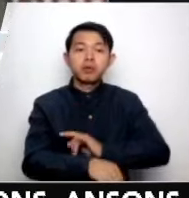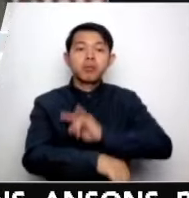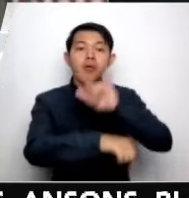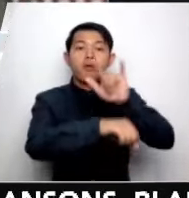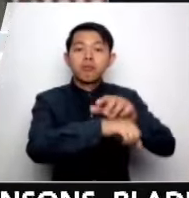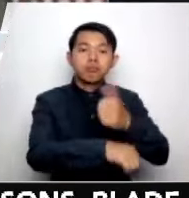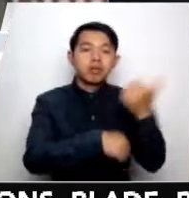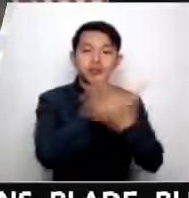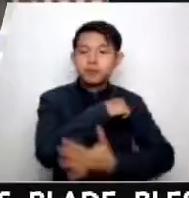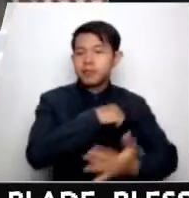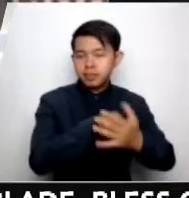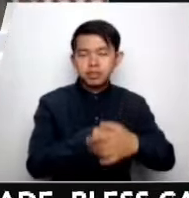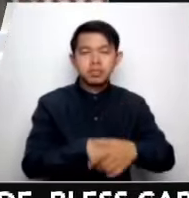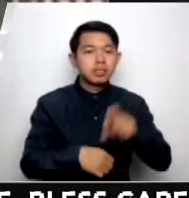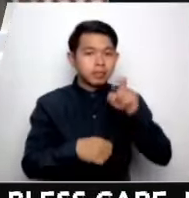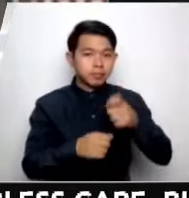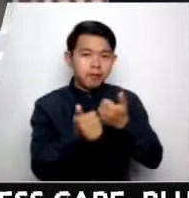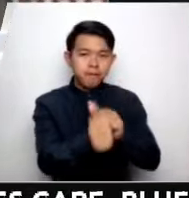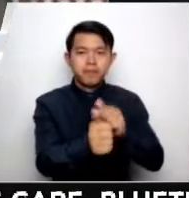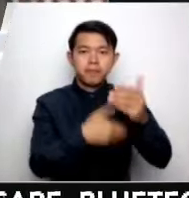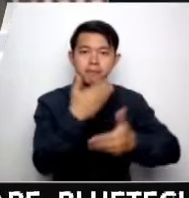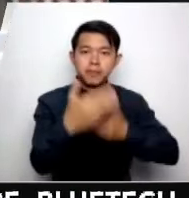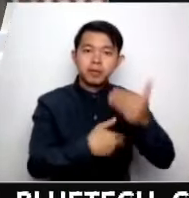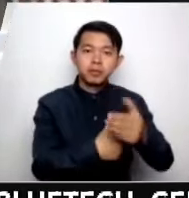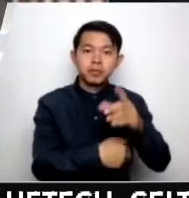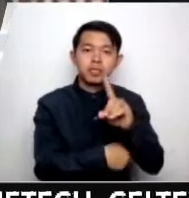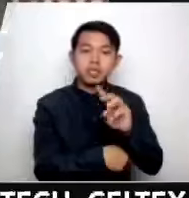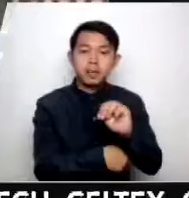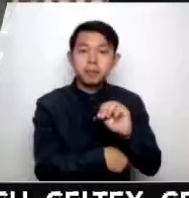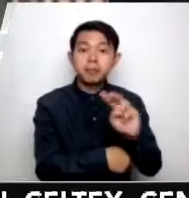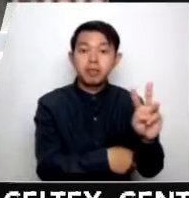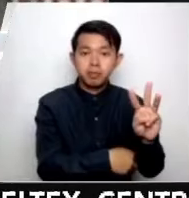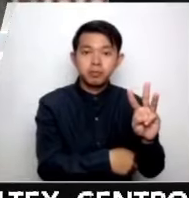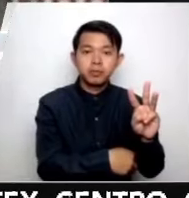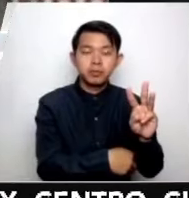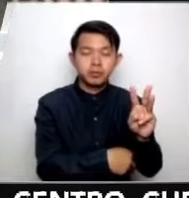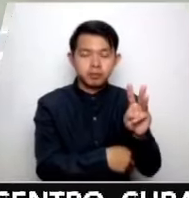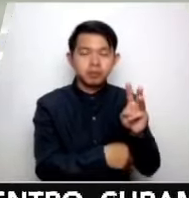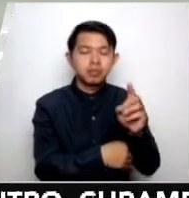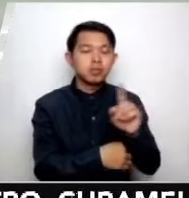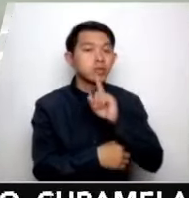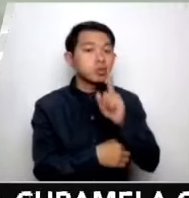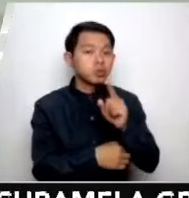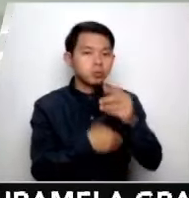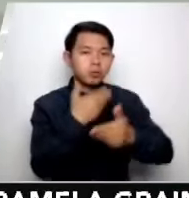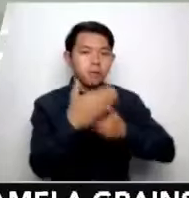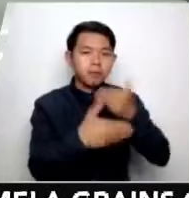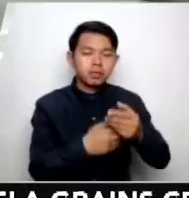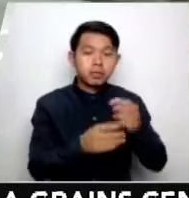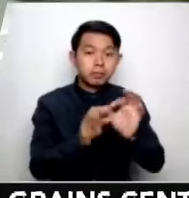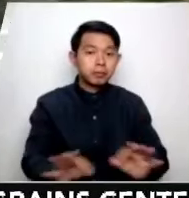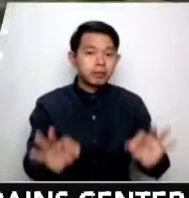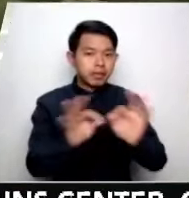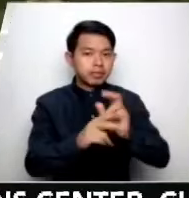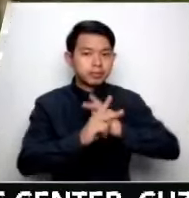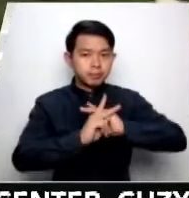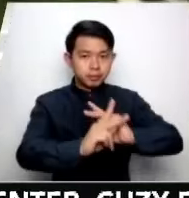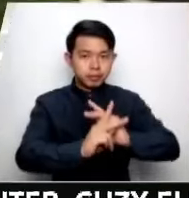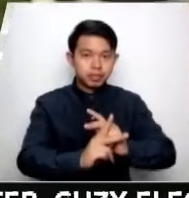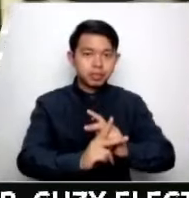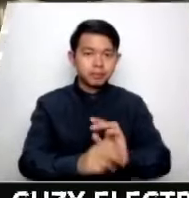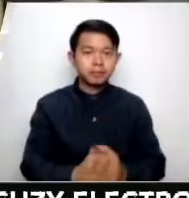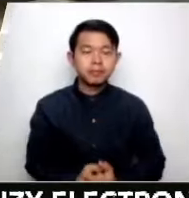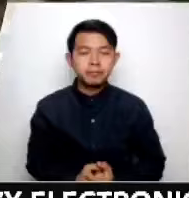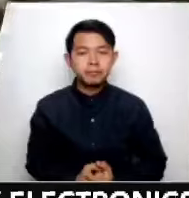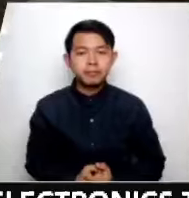kayo sa dmw poa yung official process Importante may proteksyon para sa inyo Mark Salazar nagbabalita para sa